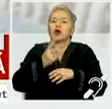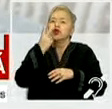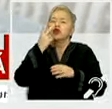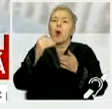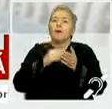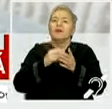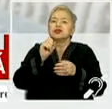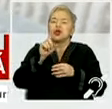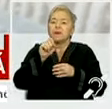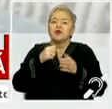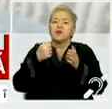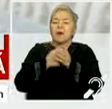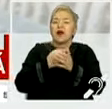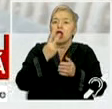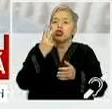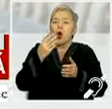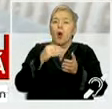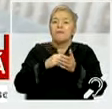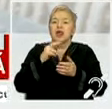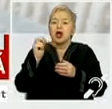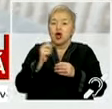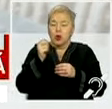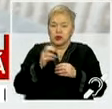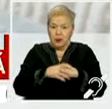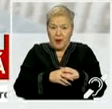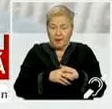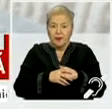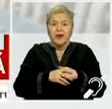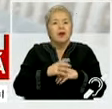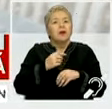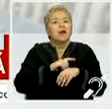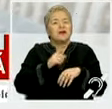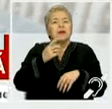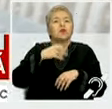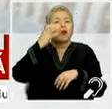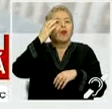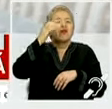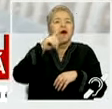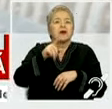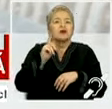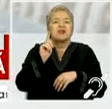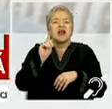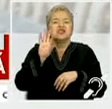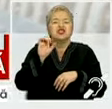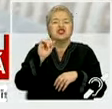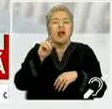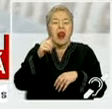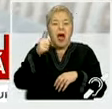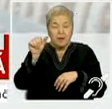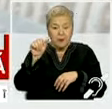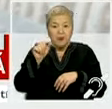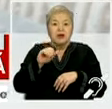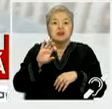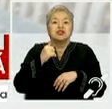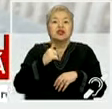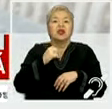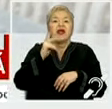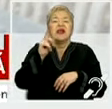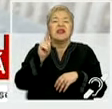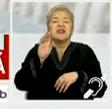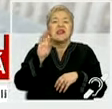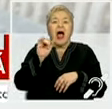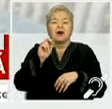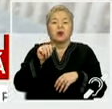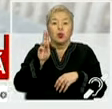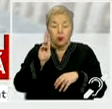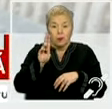până în 2019, ultima oară, în vremea guvernării Vioricăi Dăncilă și a lui Sorin Grindeanu. Acesta a